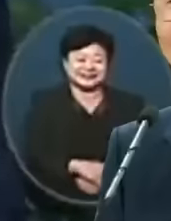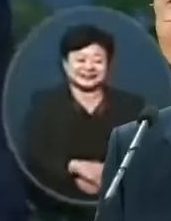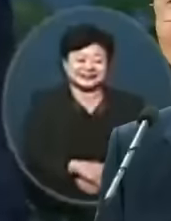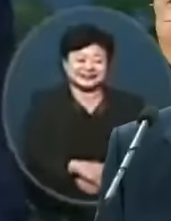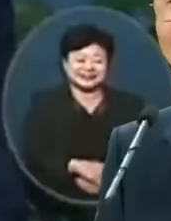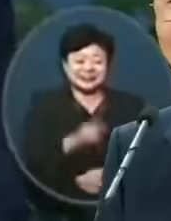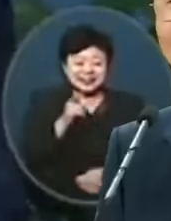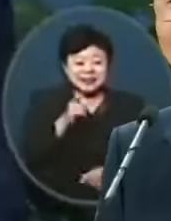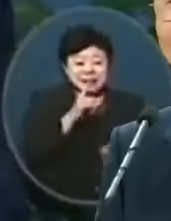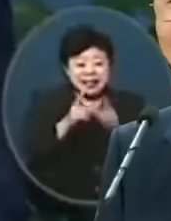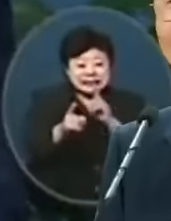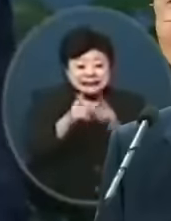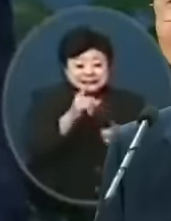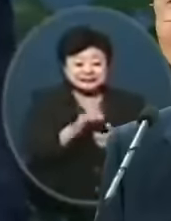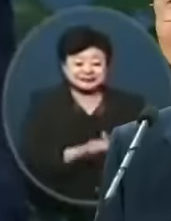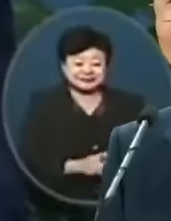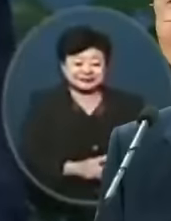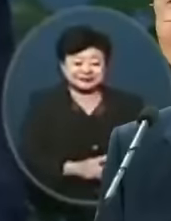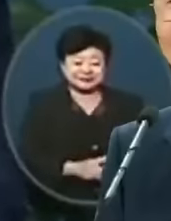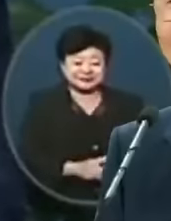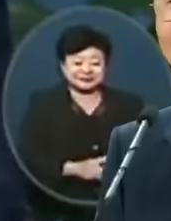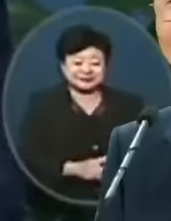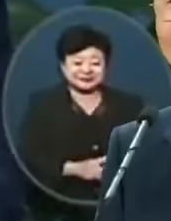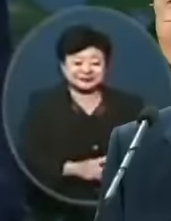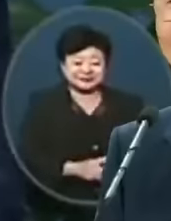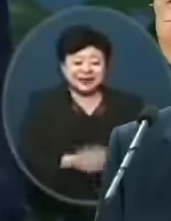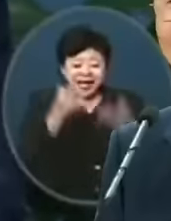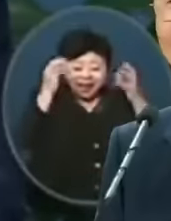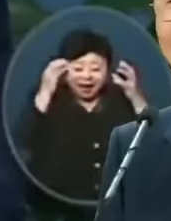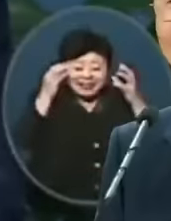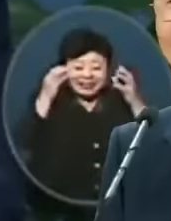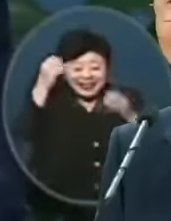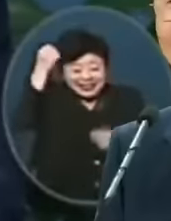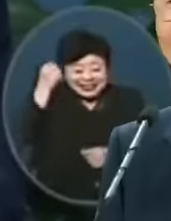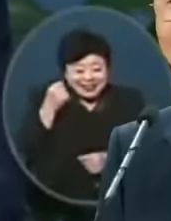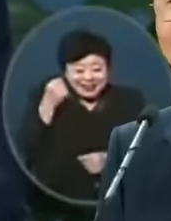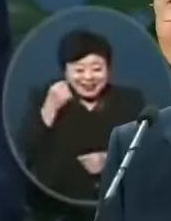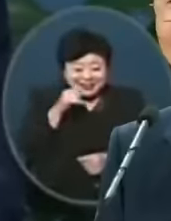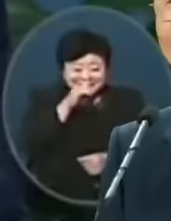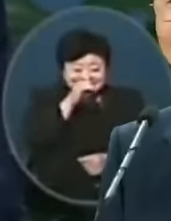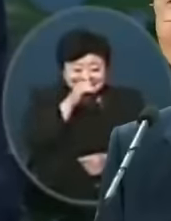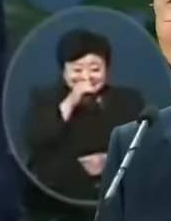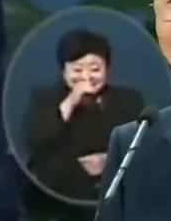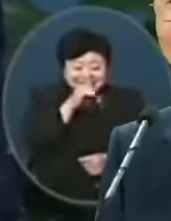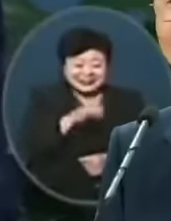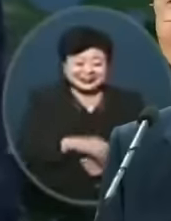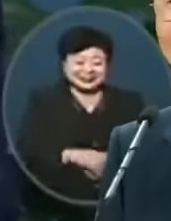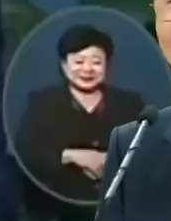이 말씀을 읽을 때 어릴 때 기억이 납니다. 겨우